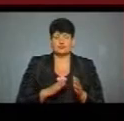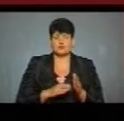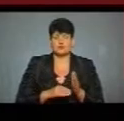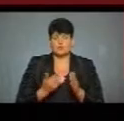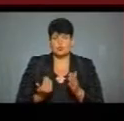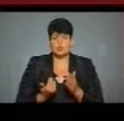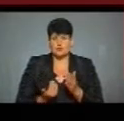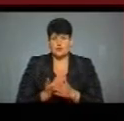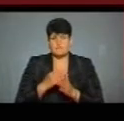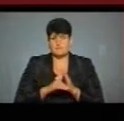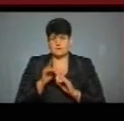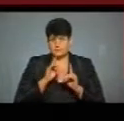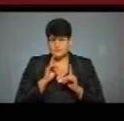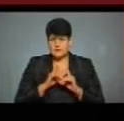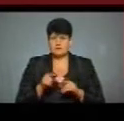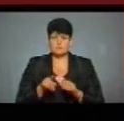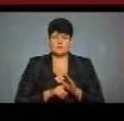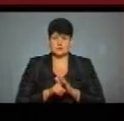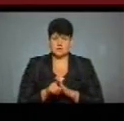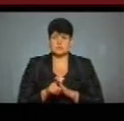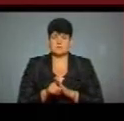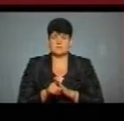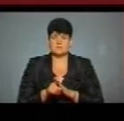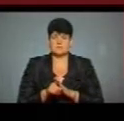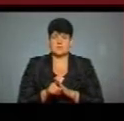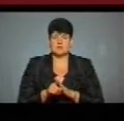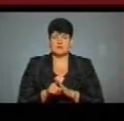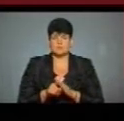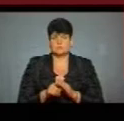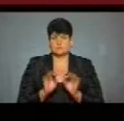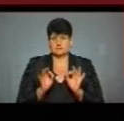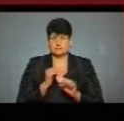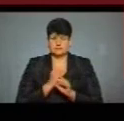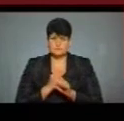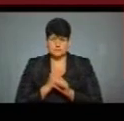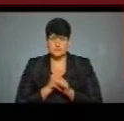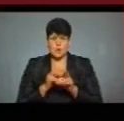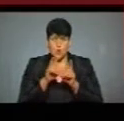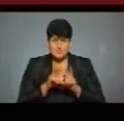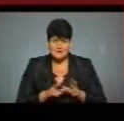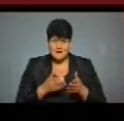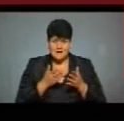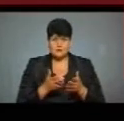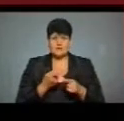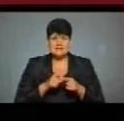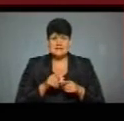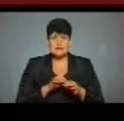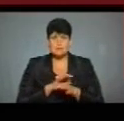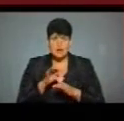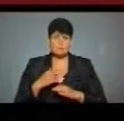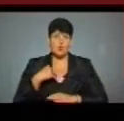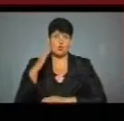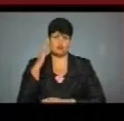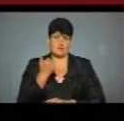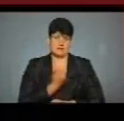він приступив до повноцінних своїх, скажімо, сесійних днів і розглянули цей законопроект і проголосували